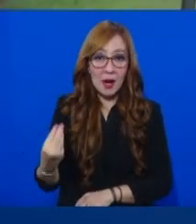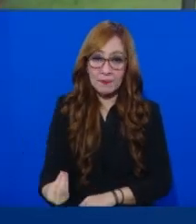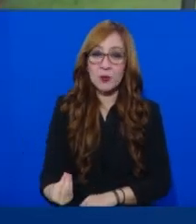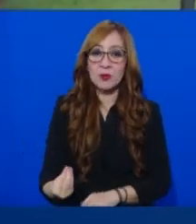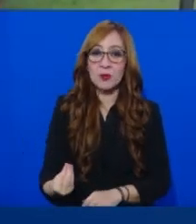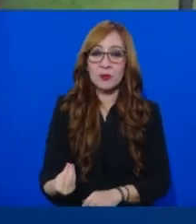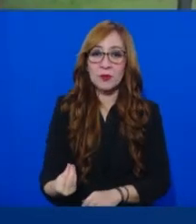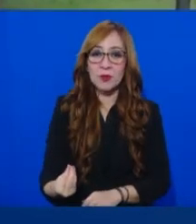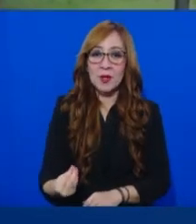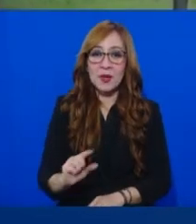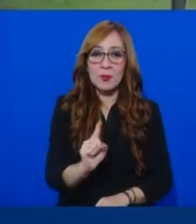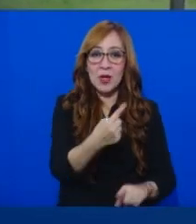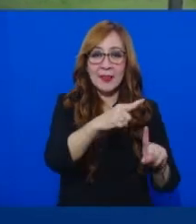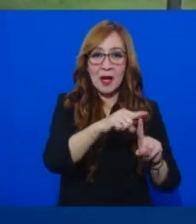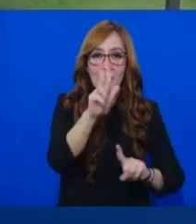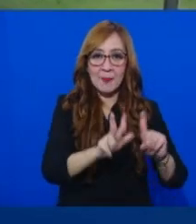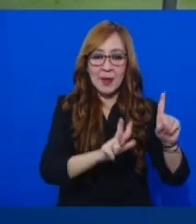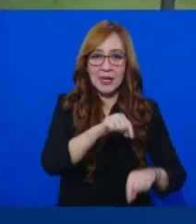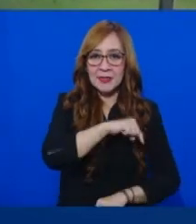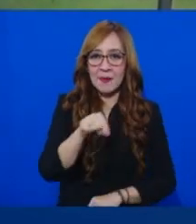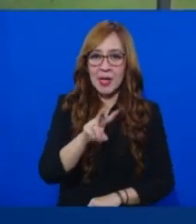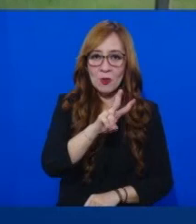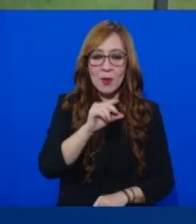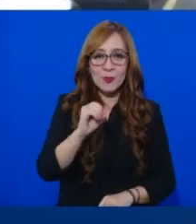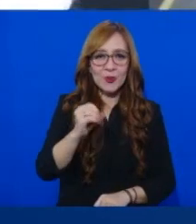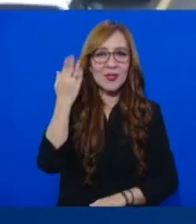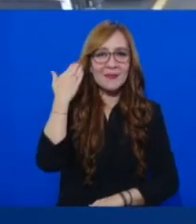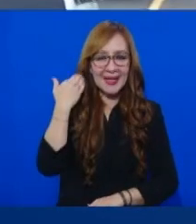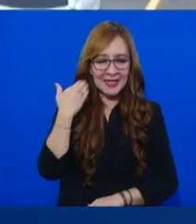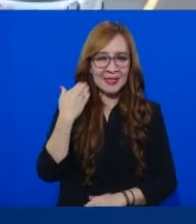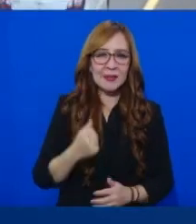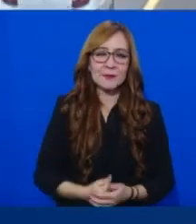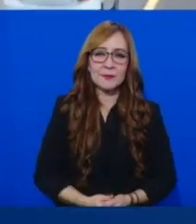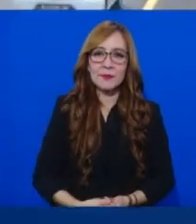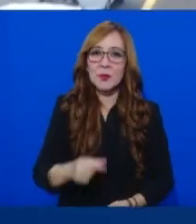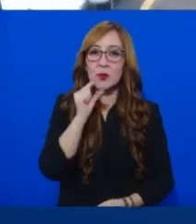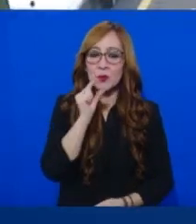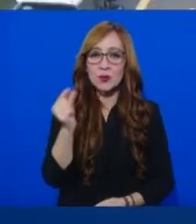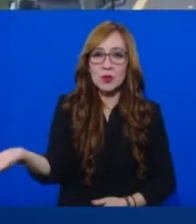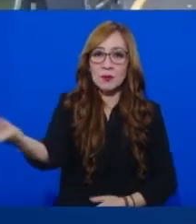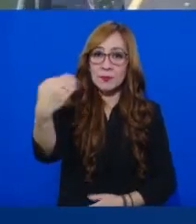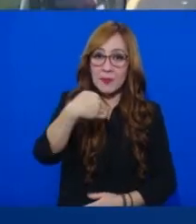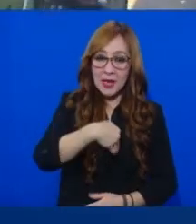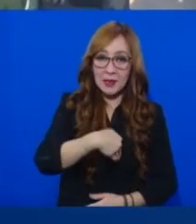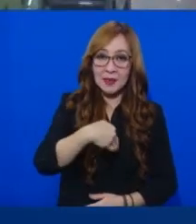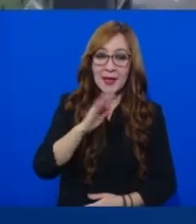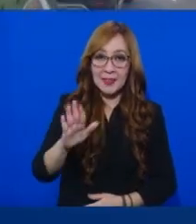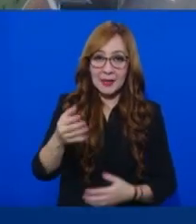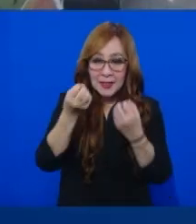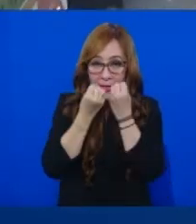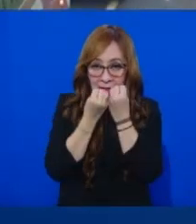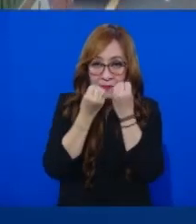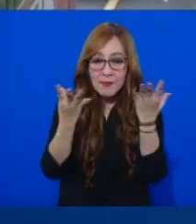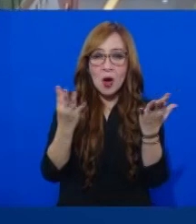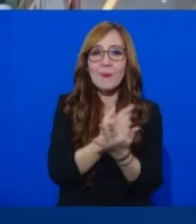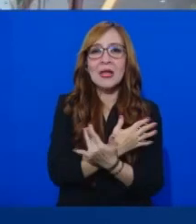dilakukan pada tanggal 18 hingga tanggal 20 kemarin. Dan untuk arus balik ini saya ingin menghimbau untuk masyarakat